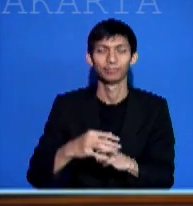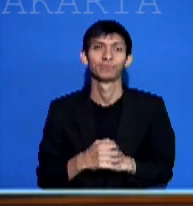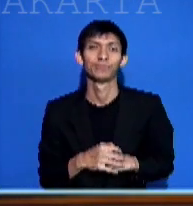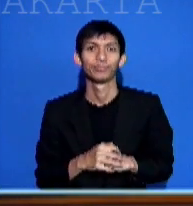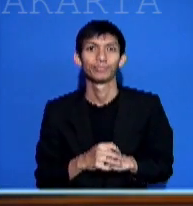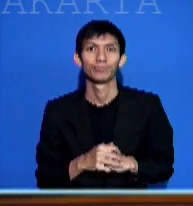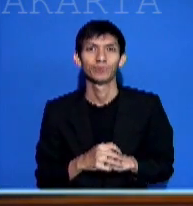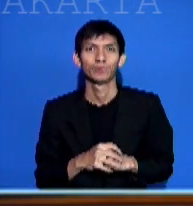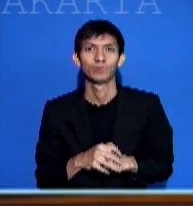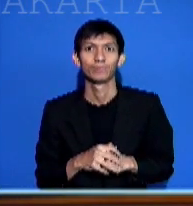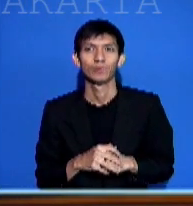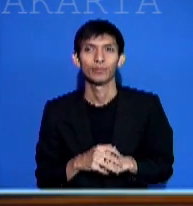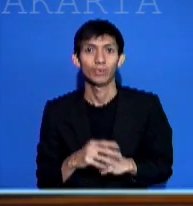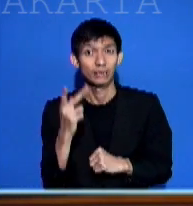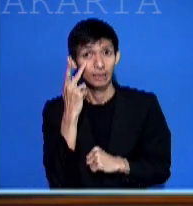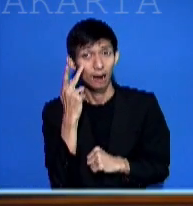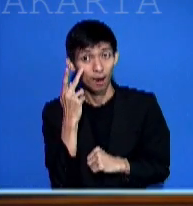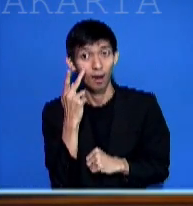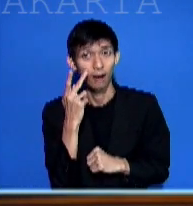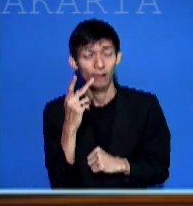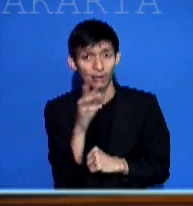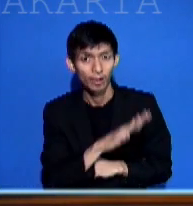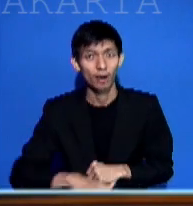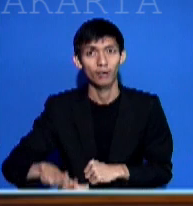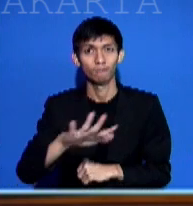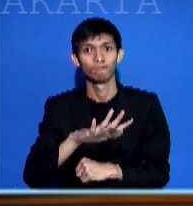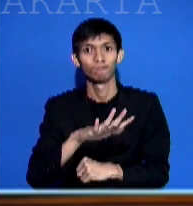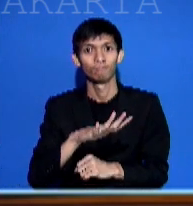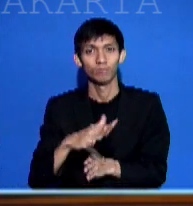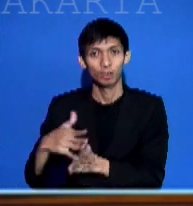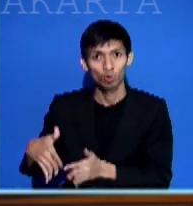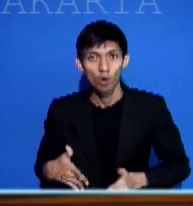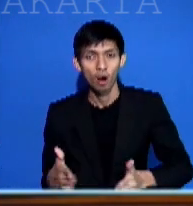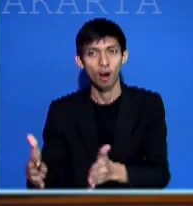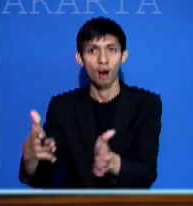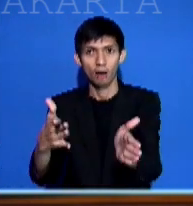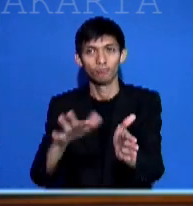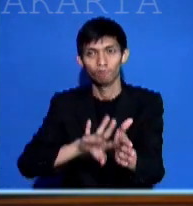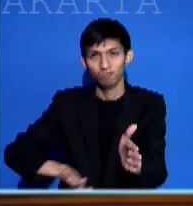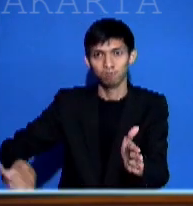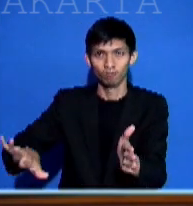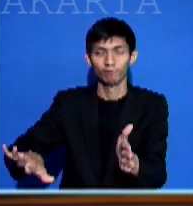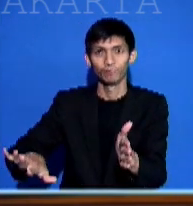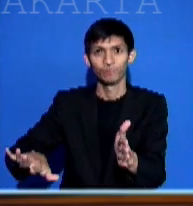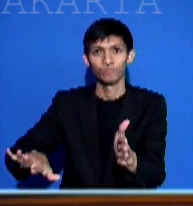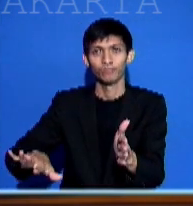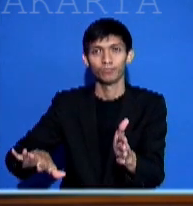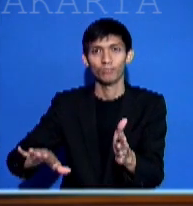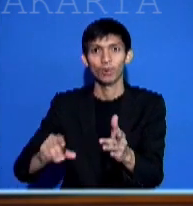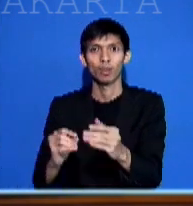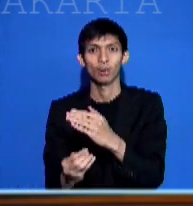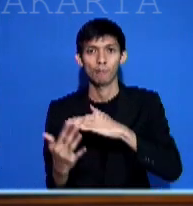moten namungiipun to Ges ingkang wonten Bantaran lepen W mang ingkang